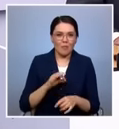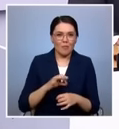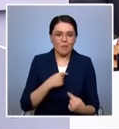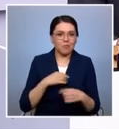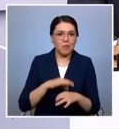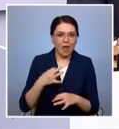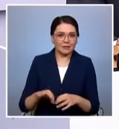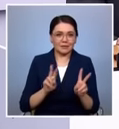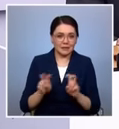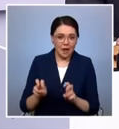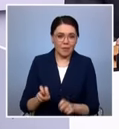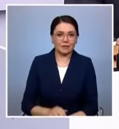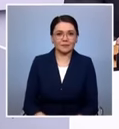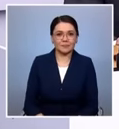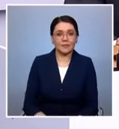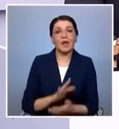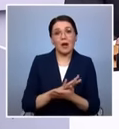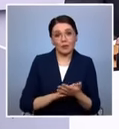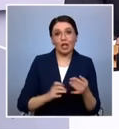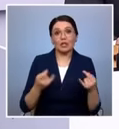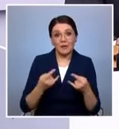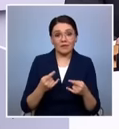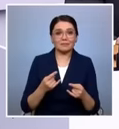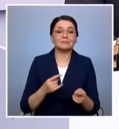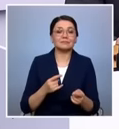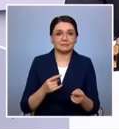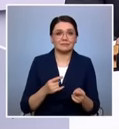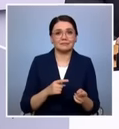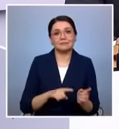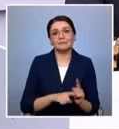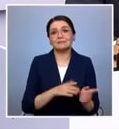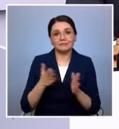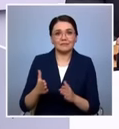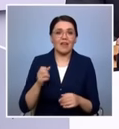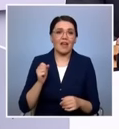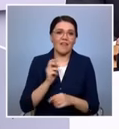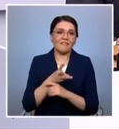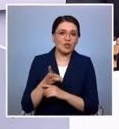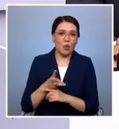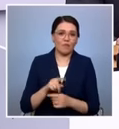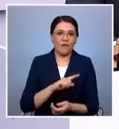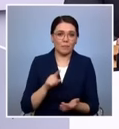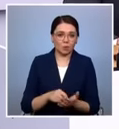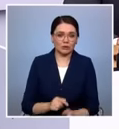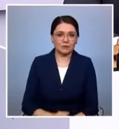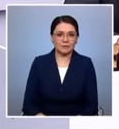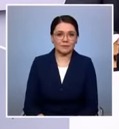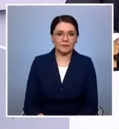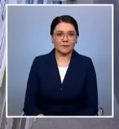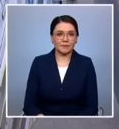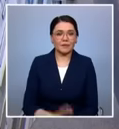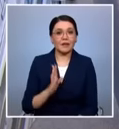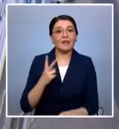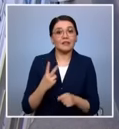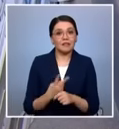сели. Причем тут корысть? Ну, так можно сказать, что они еще не были браконьерами, они еще не были насильниками и прочее, прочее. Ну